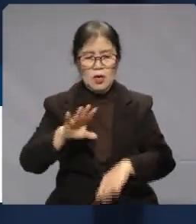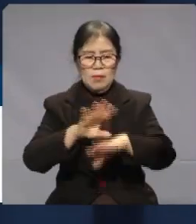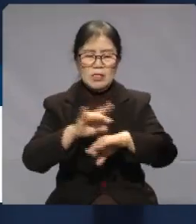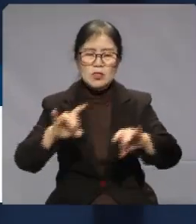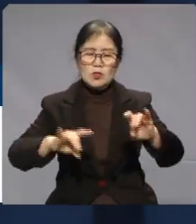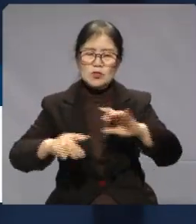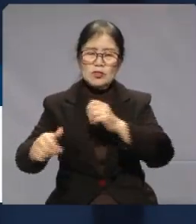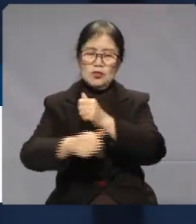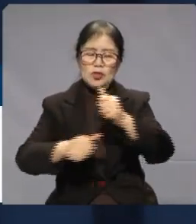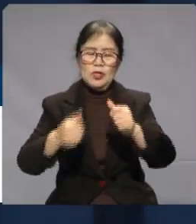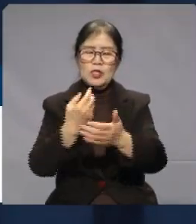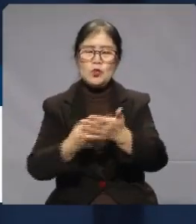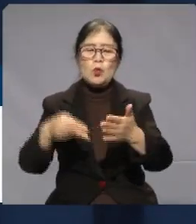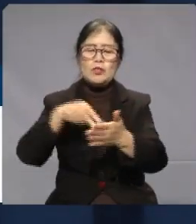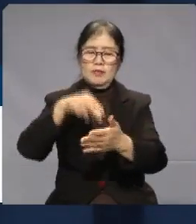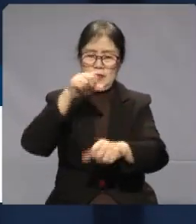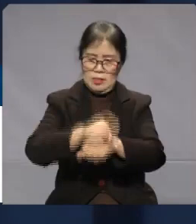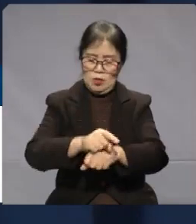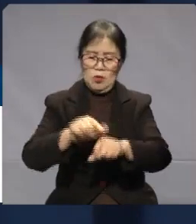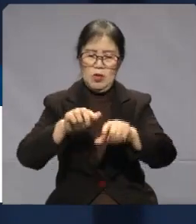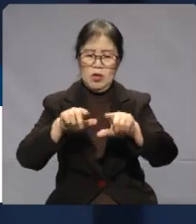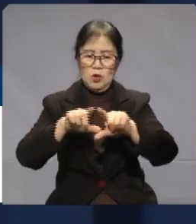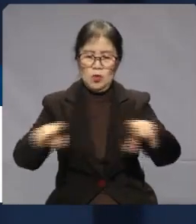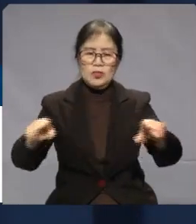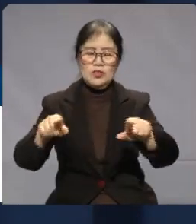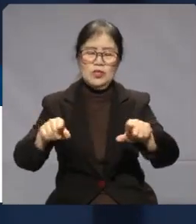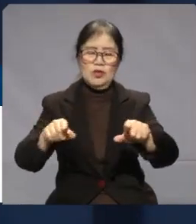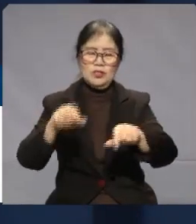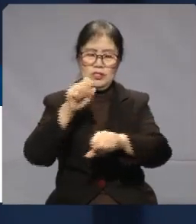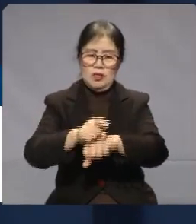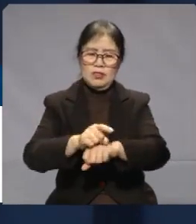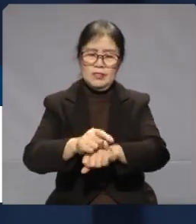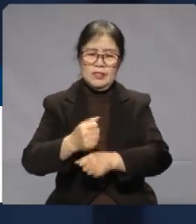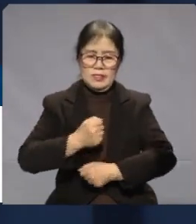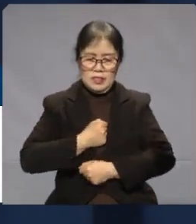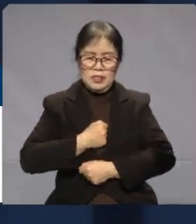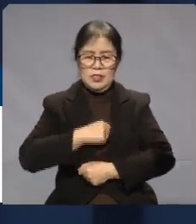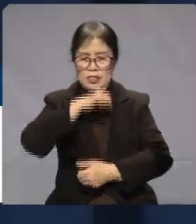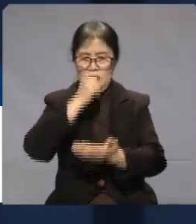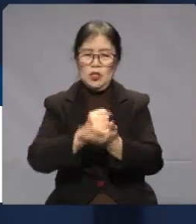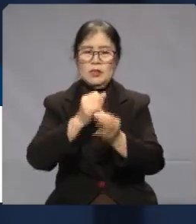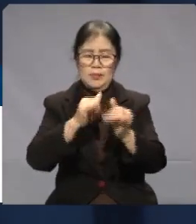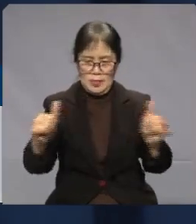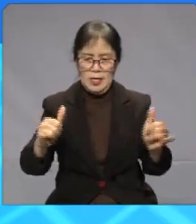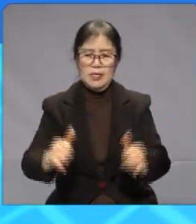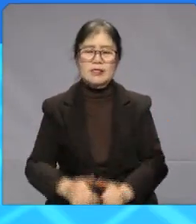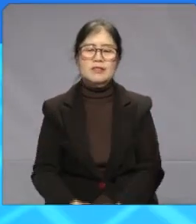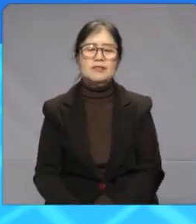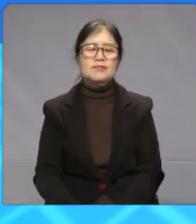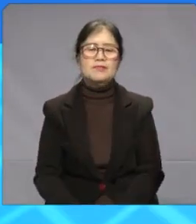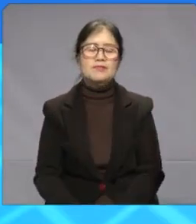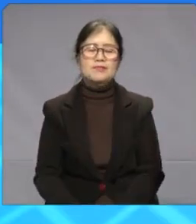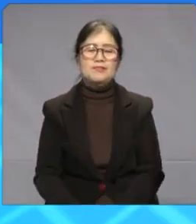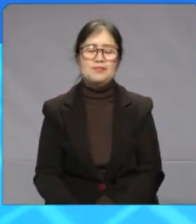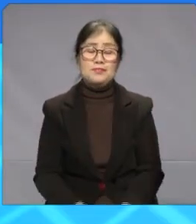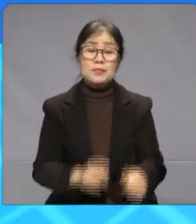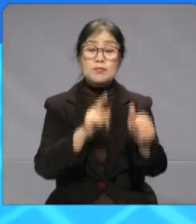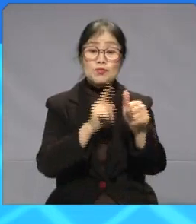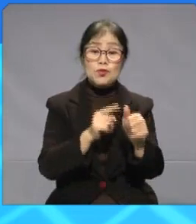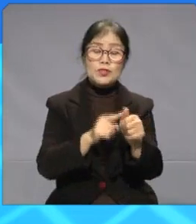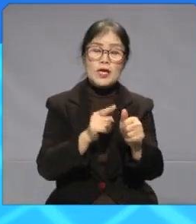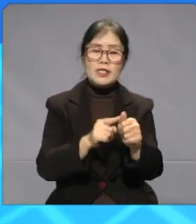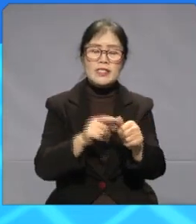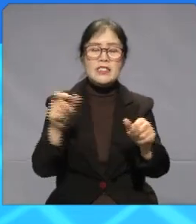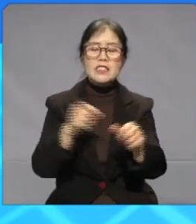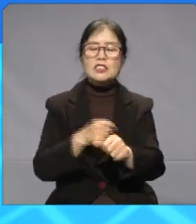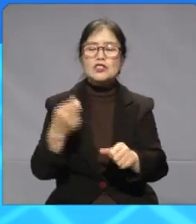방송통신위원회의 독립성과 공정성을 지켜낼 적임자라고 판단합니다 김 후보자는